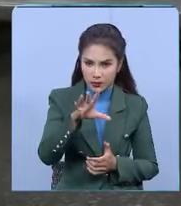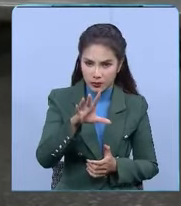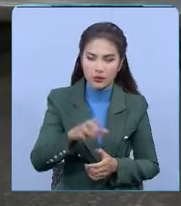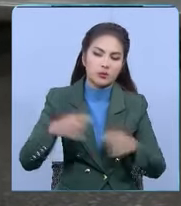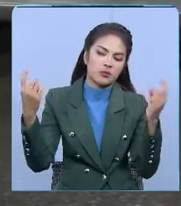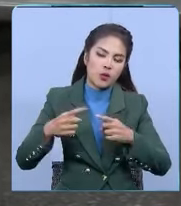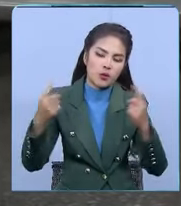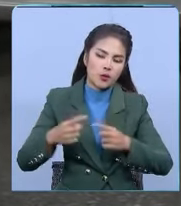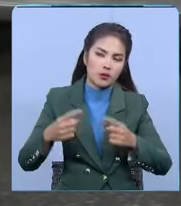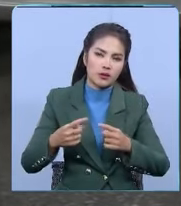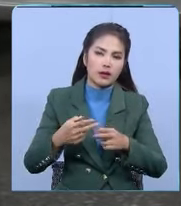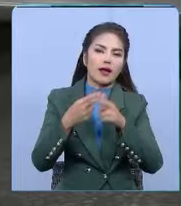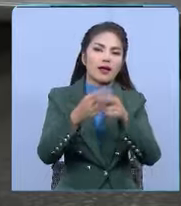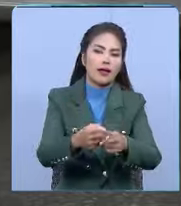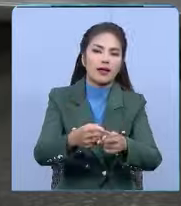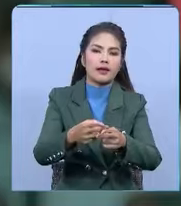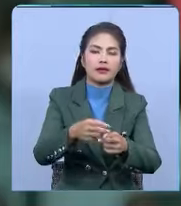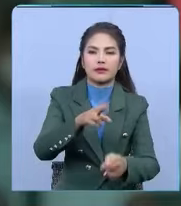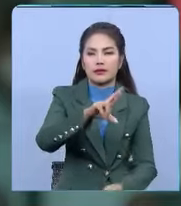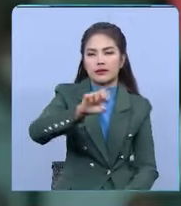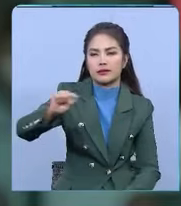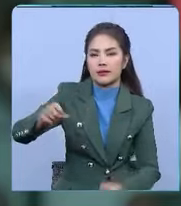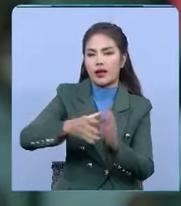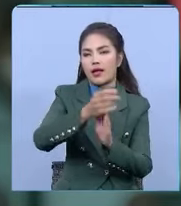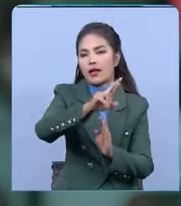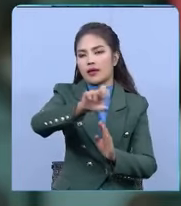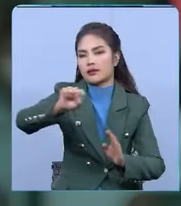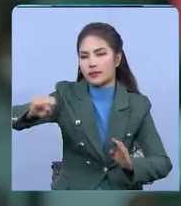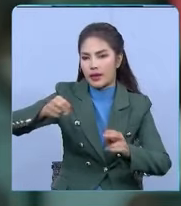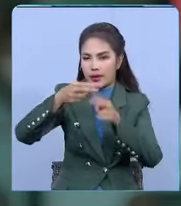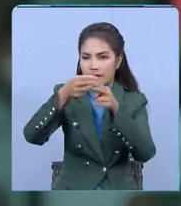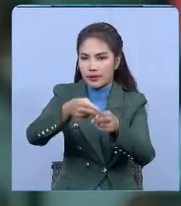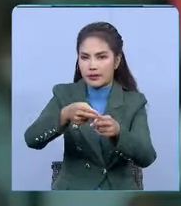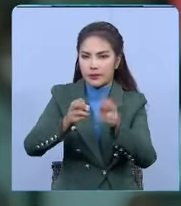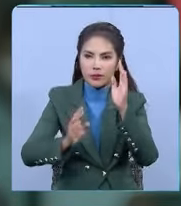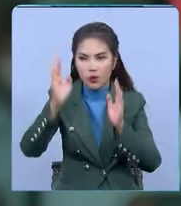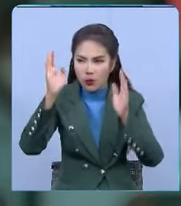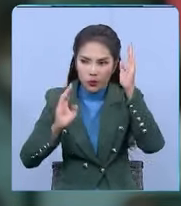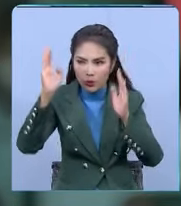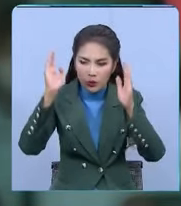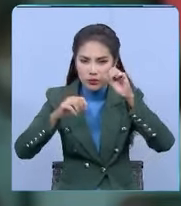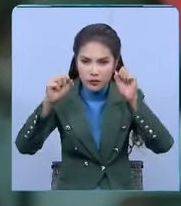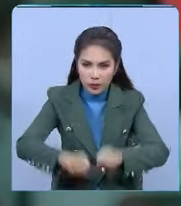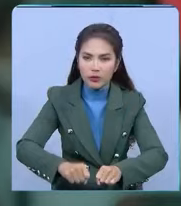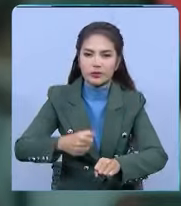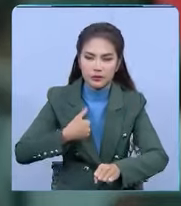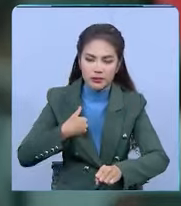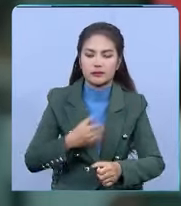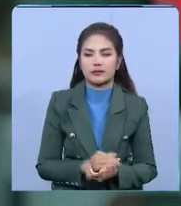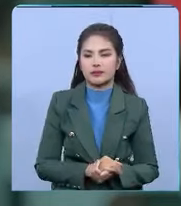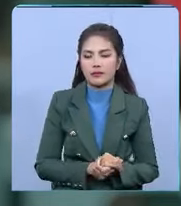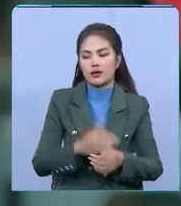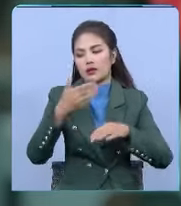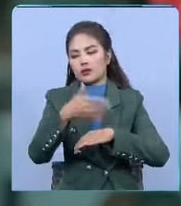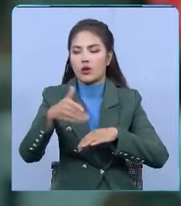ของนายสภาซ ึ่ งมีระบอบประชาธิปไตยยกมืออยู ่ ใช่ไหมครับแต่ข้างนอกก็เมื่อเราเลือกเข้าไ